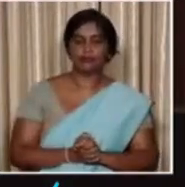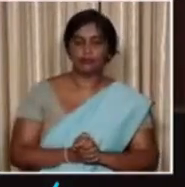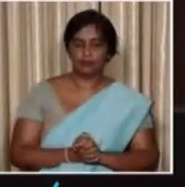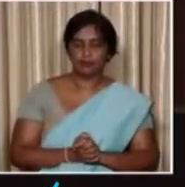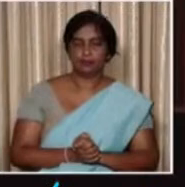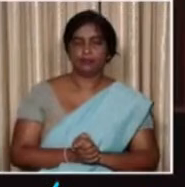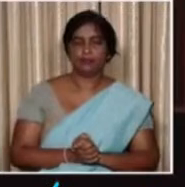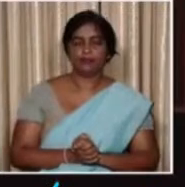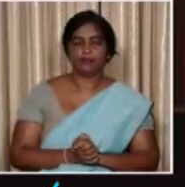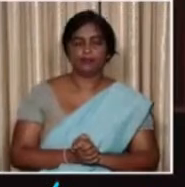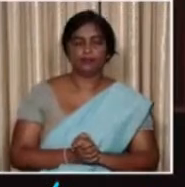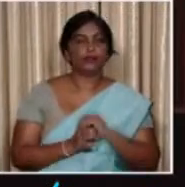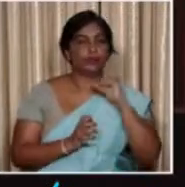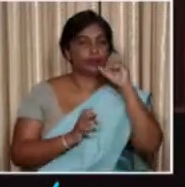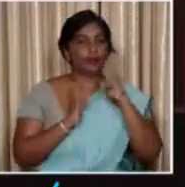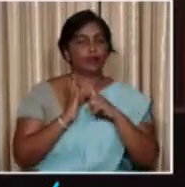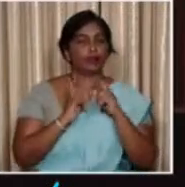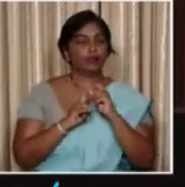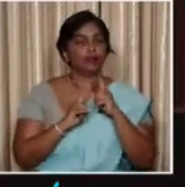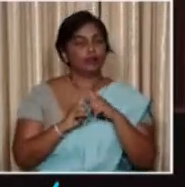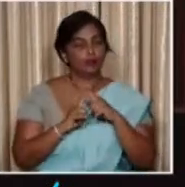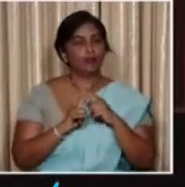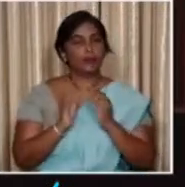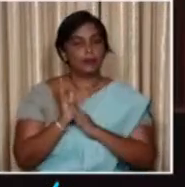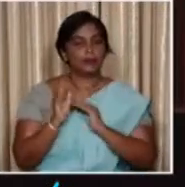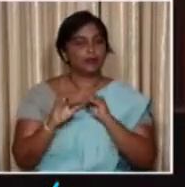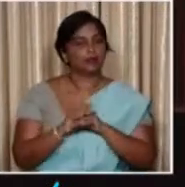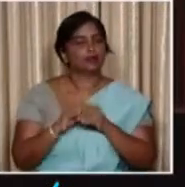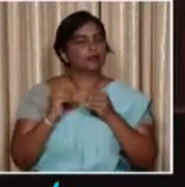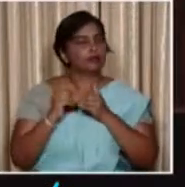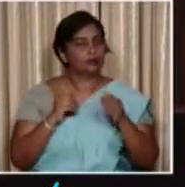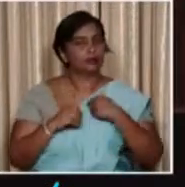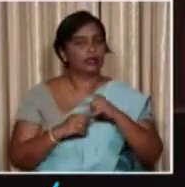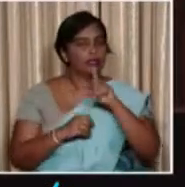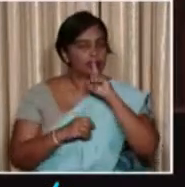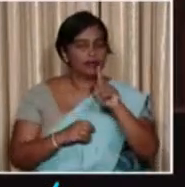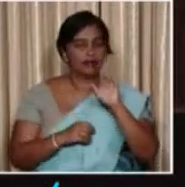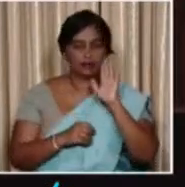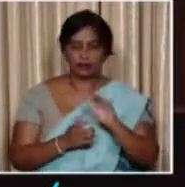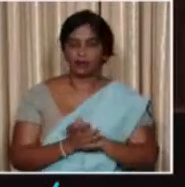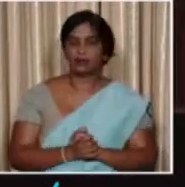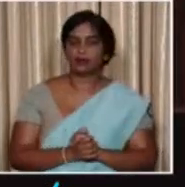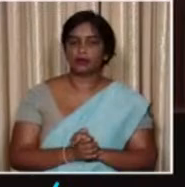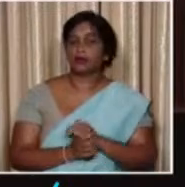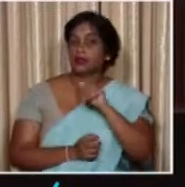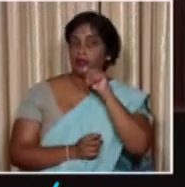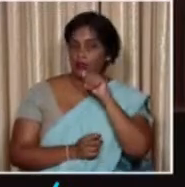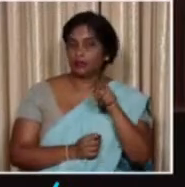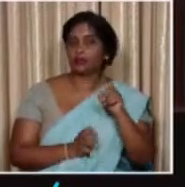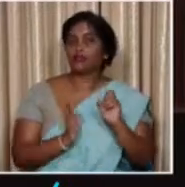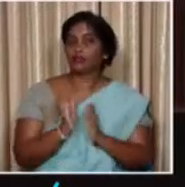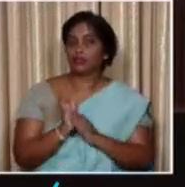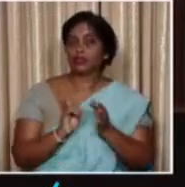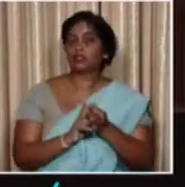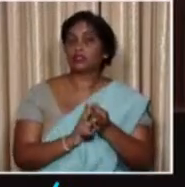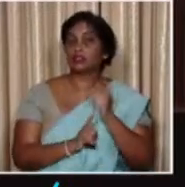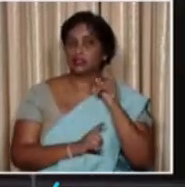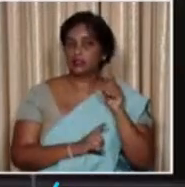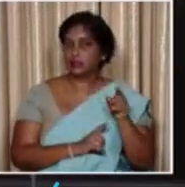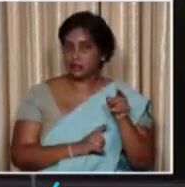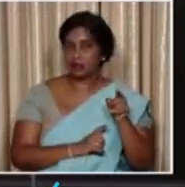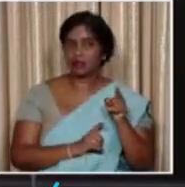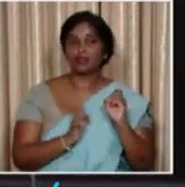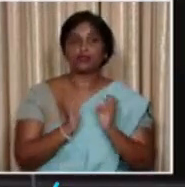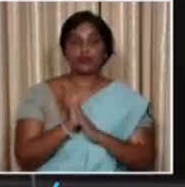කර්ම තනායකතුමනි කෝප් කමිටුවේ සාමාජිකයෙක් මම මේ දීර්ඝ කාලයක් මේක ඔබතුමාට කියන්න හිටියේ දැන් අත් වශයෙන්ම කමිටුවේ සභාපතිවරයා පත්